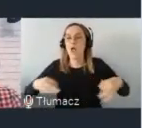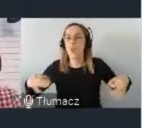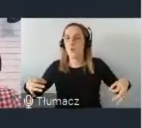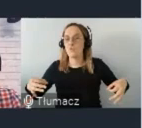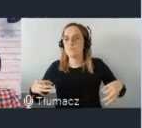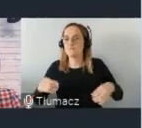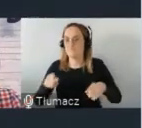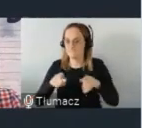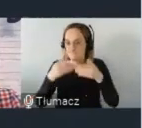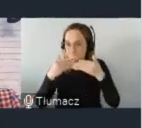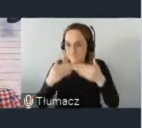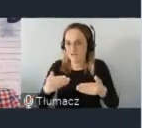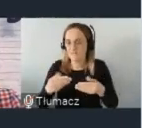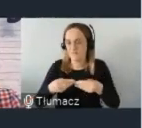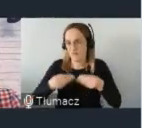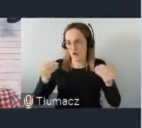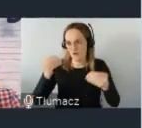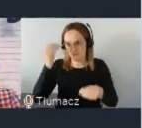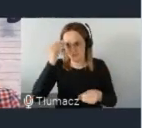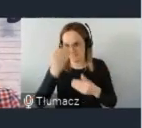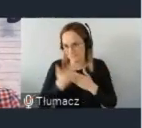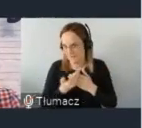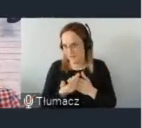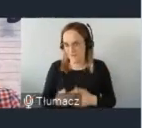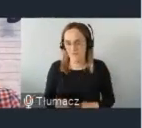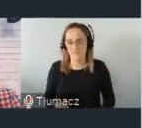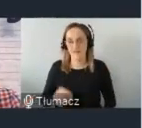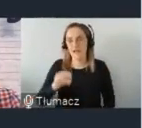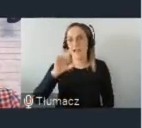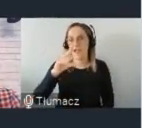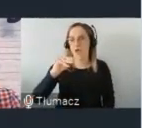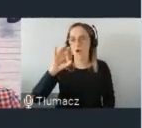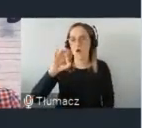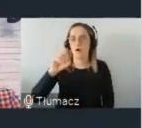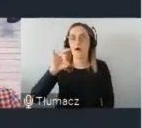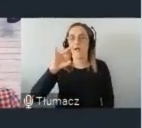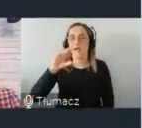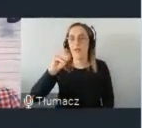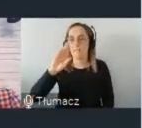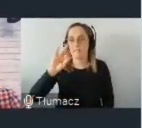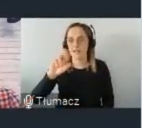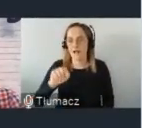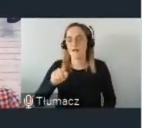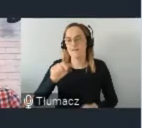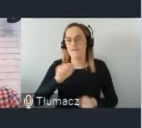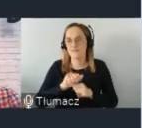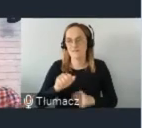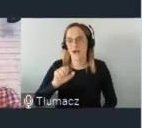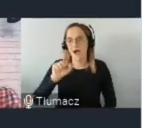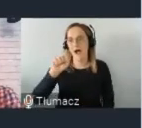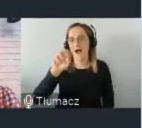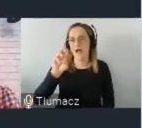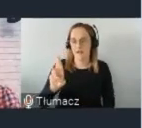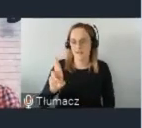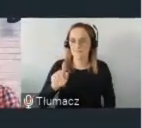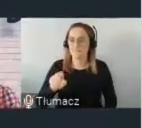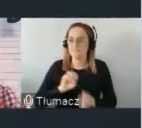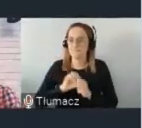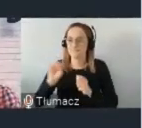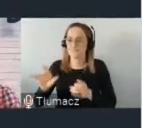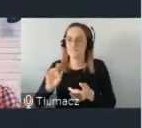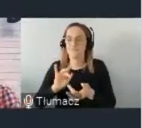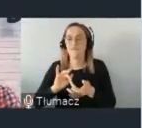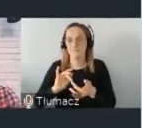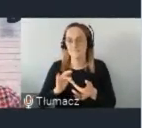prezentacji, ale pamiętajcie, że cały czas jest GeoGebra, którą pewnie kojarzycie, i jest taka wersja za AR-em. Wpisuję wam na czacie i